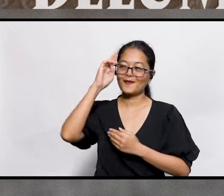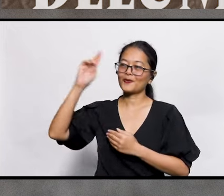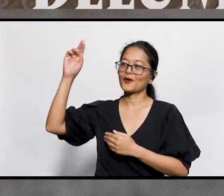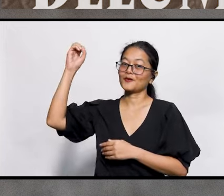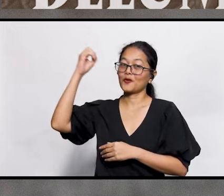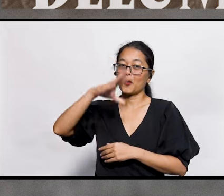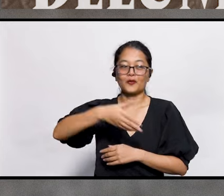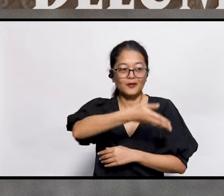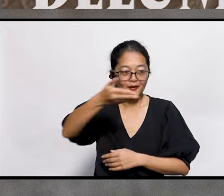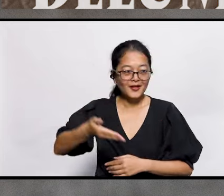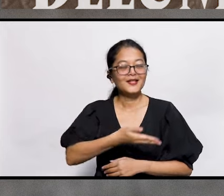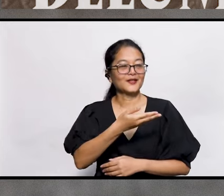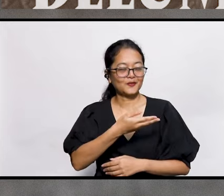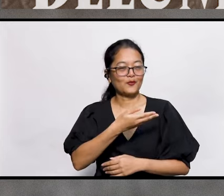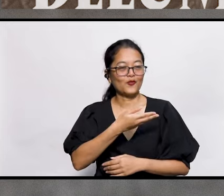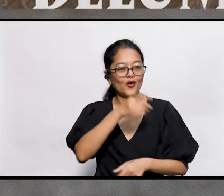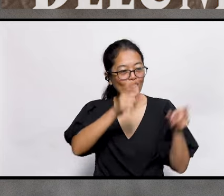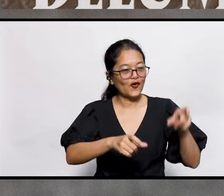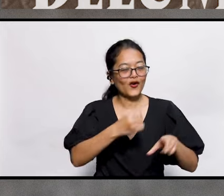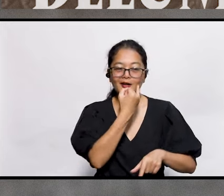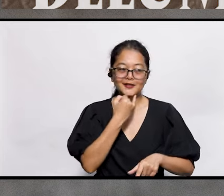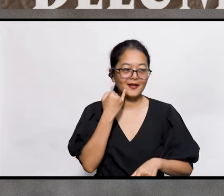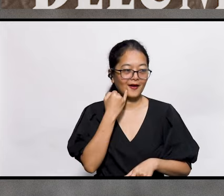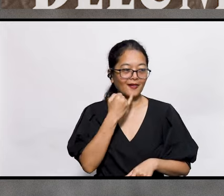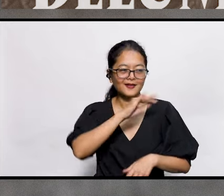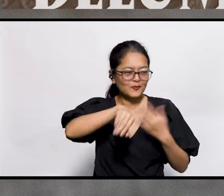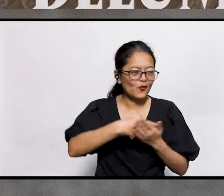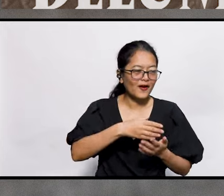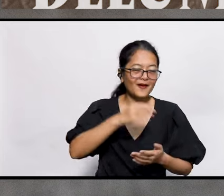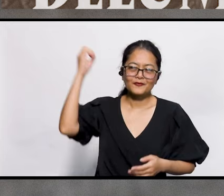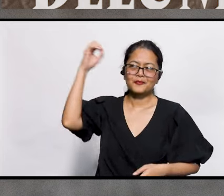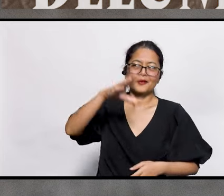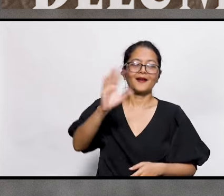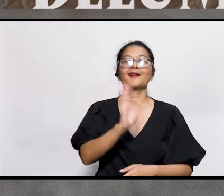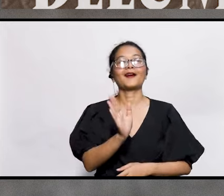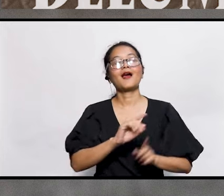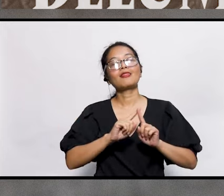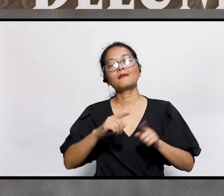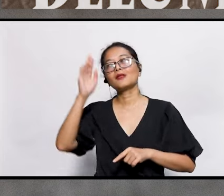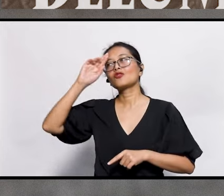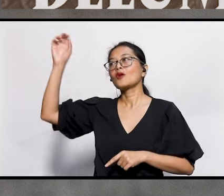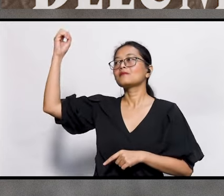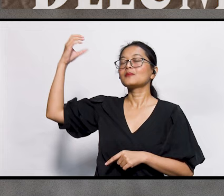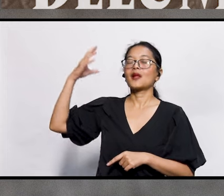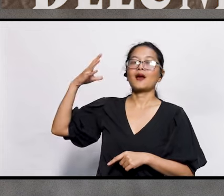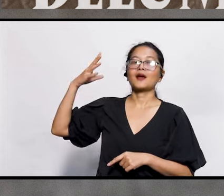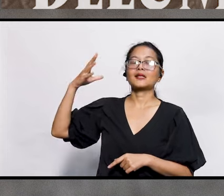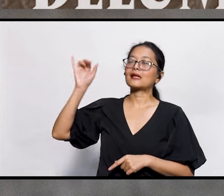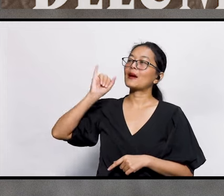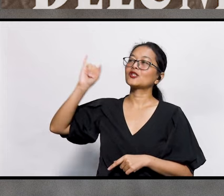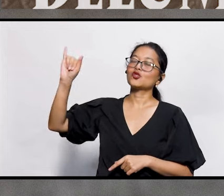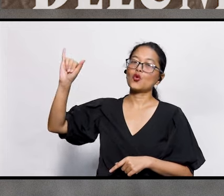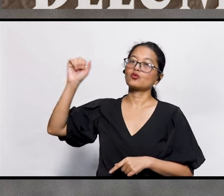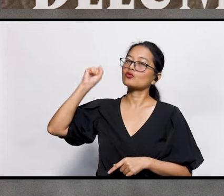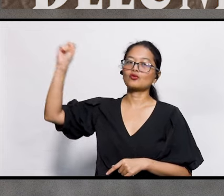Josua lalu Josua perintahkan kepada rakyatnya that's the obedience yang